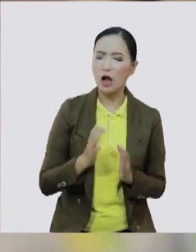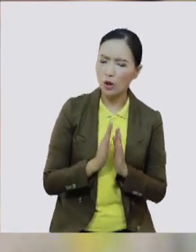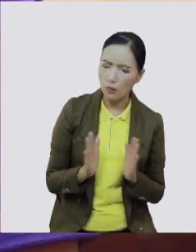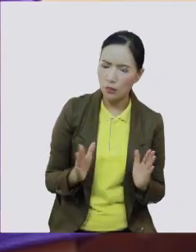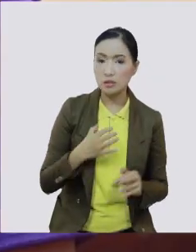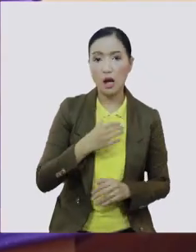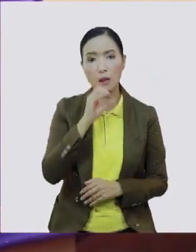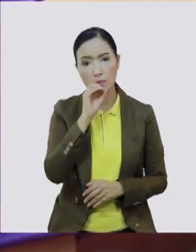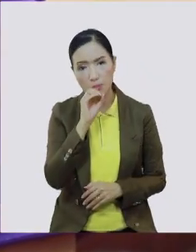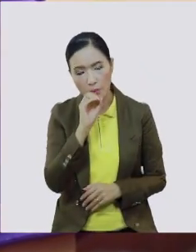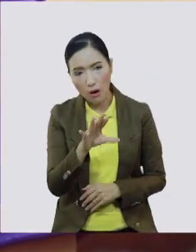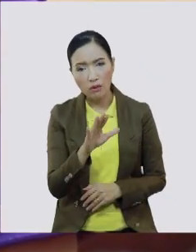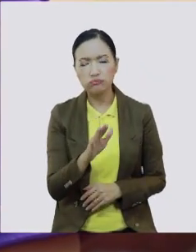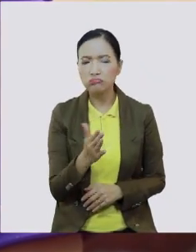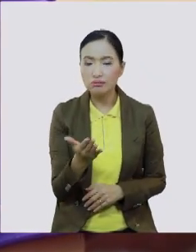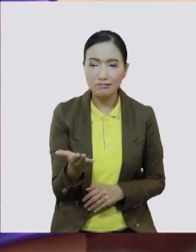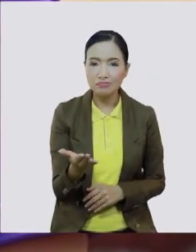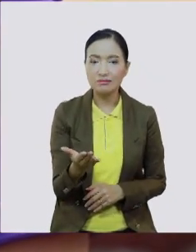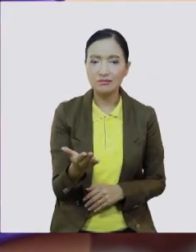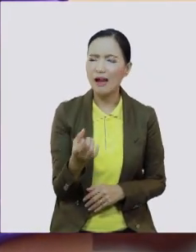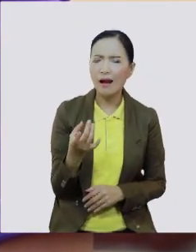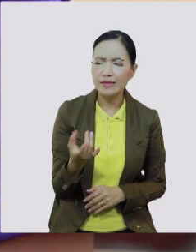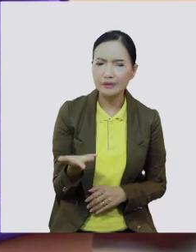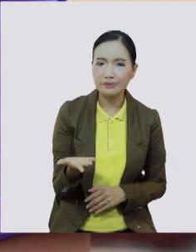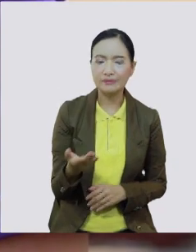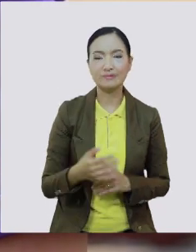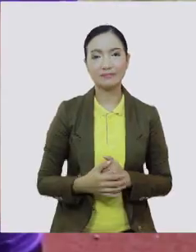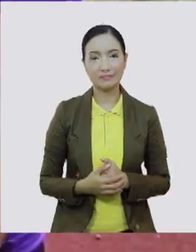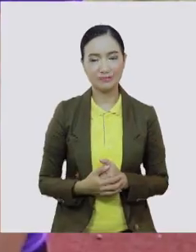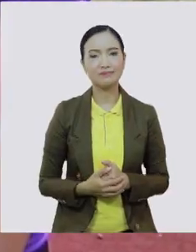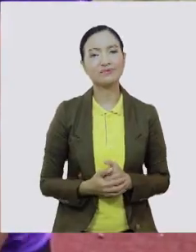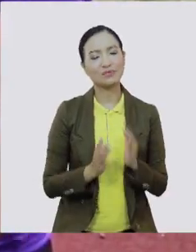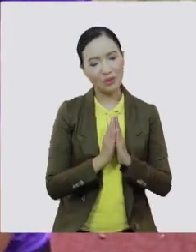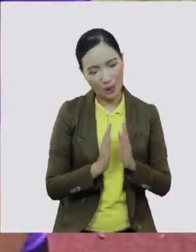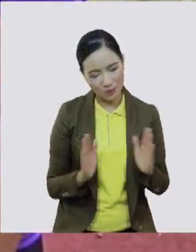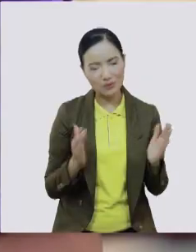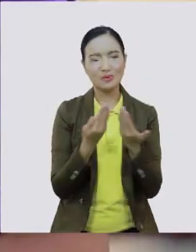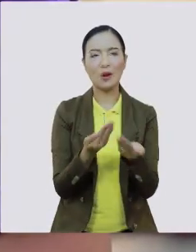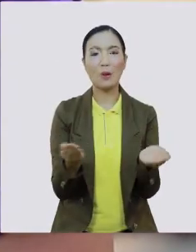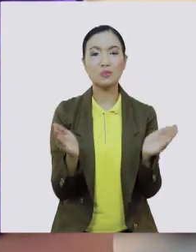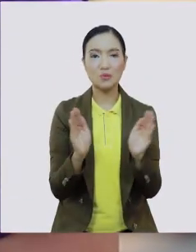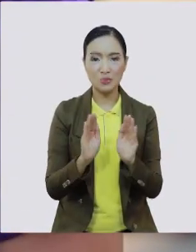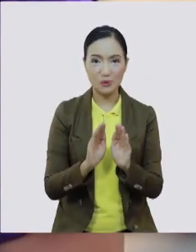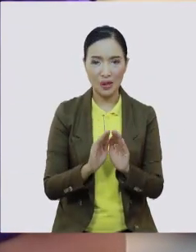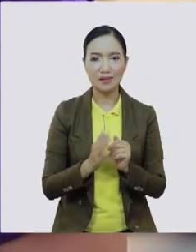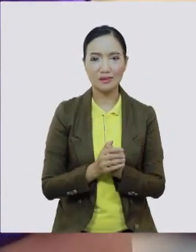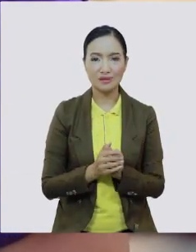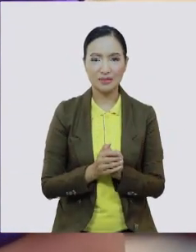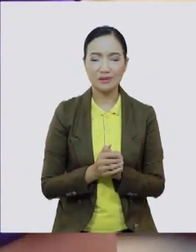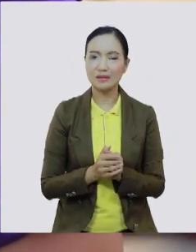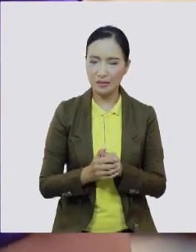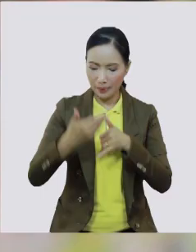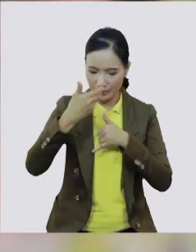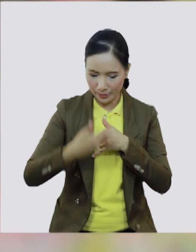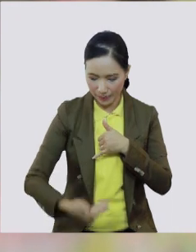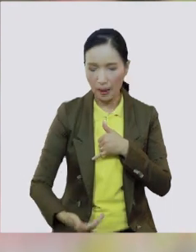อกพูดถึงคนที่อยู่เบื้องหลังเราอยากจะบอกอะไรบ้าง ขอบคุณครอบครัวที่ได้สร้างหนูมาทำให้หนู